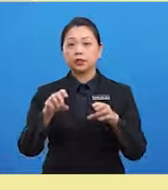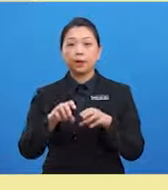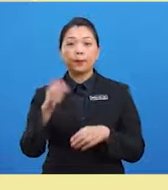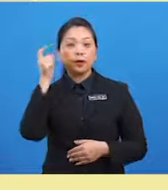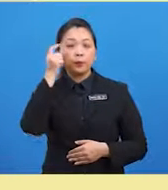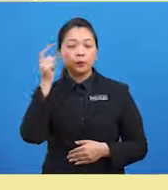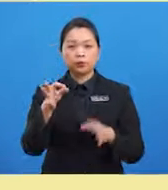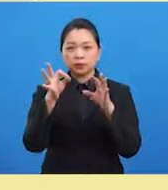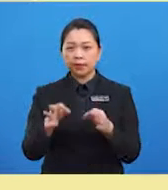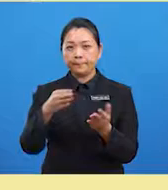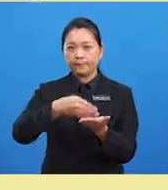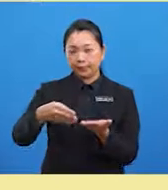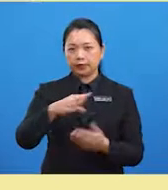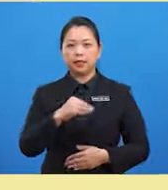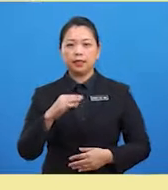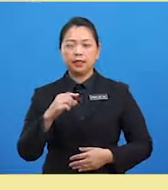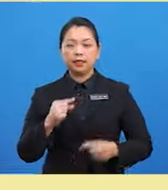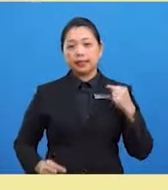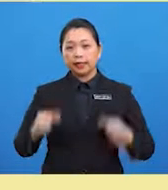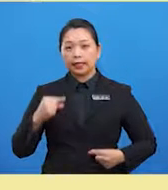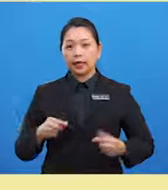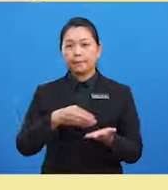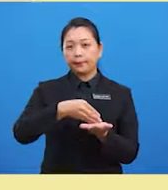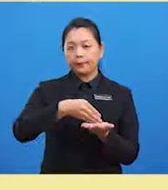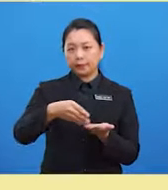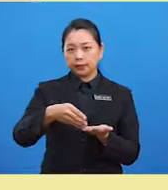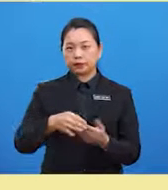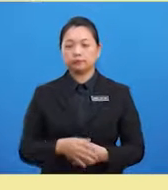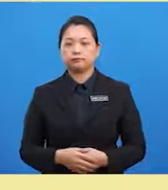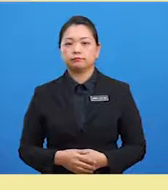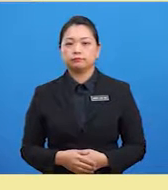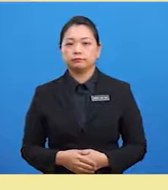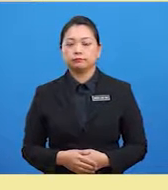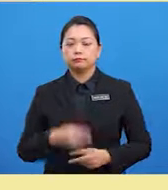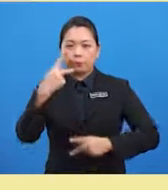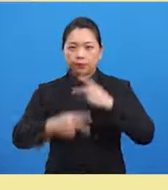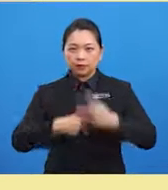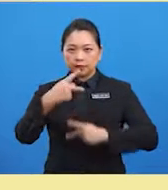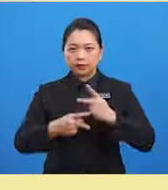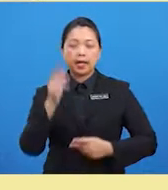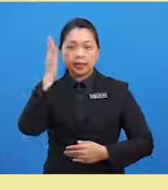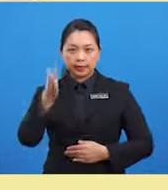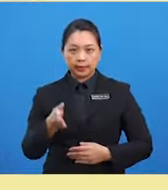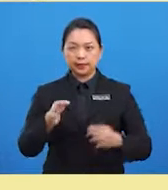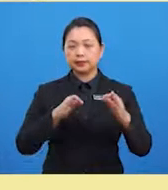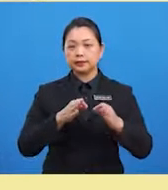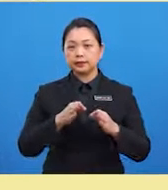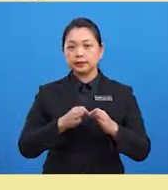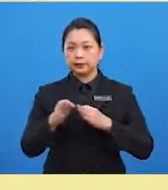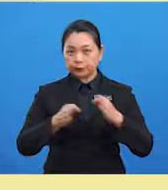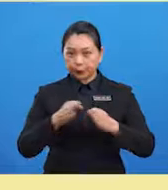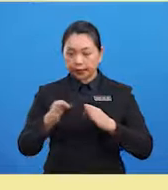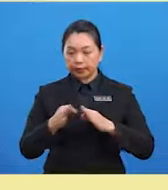membeli dan gelagat selepas membeli. Proses ini akan dijelaskan dengan lebih